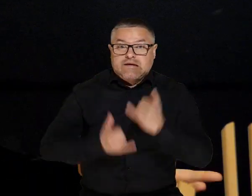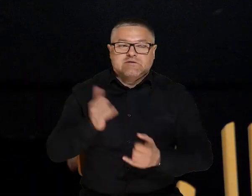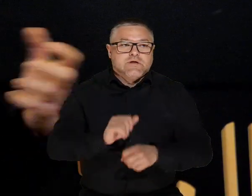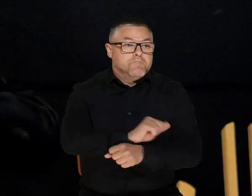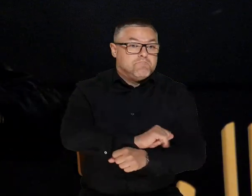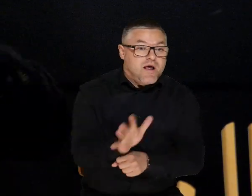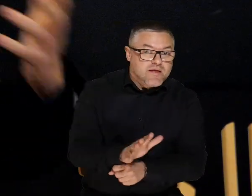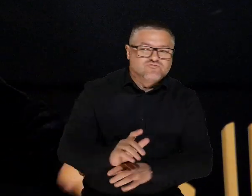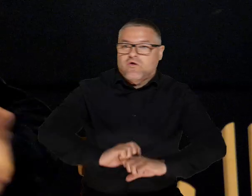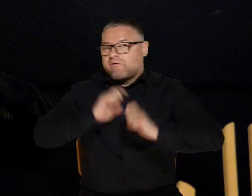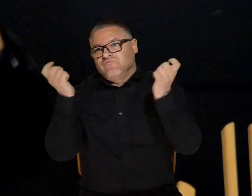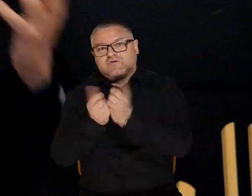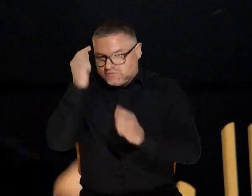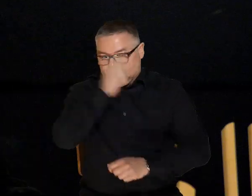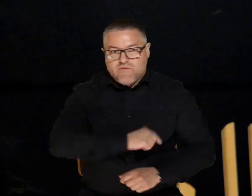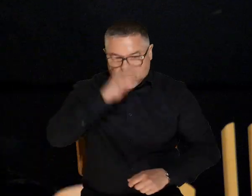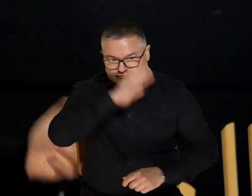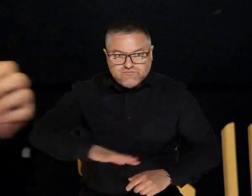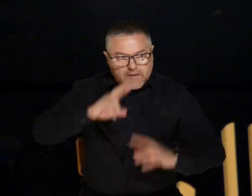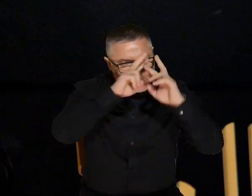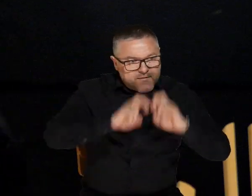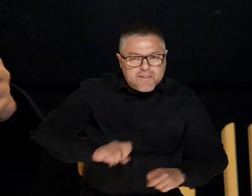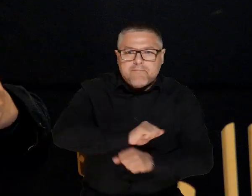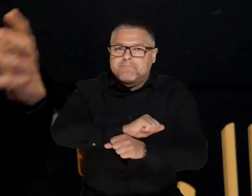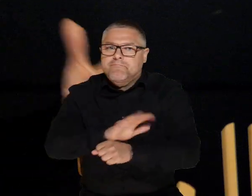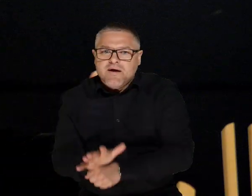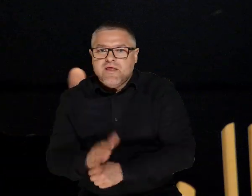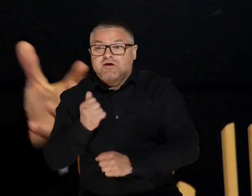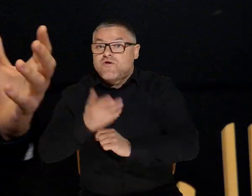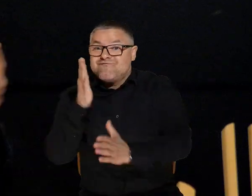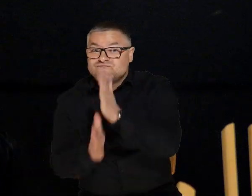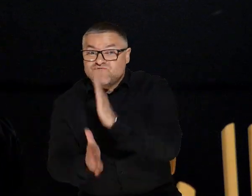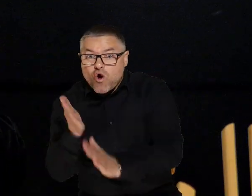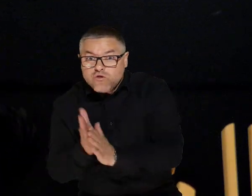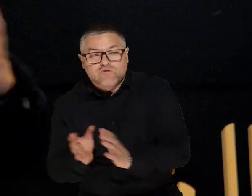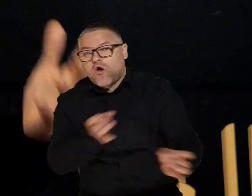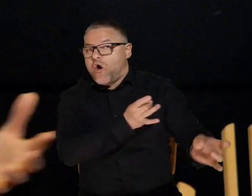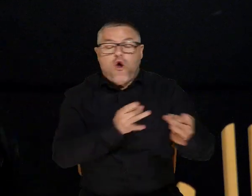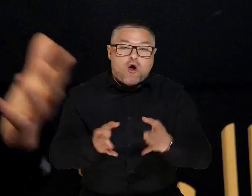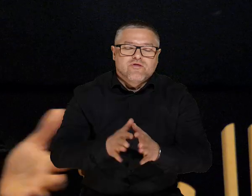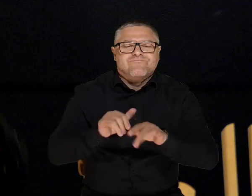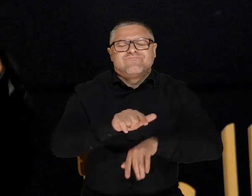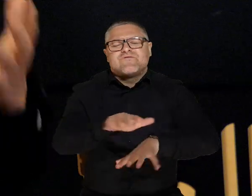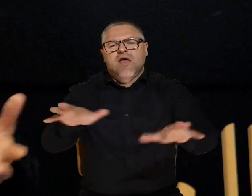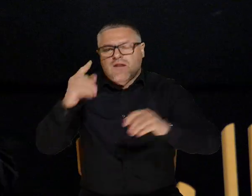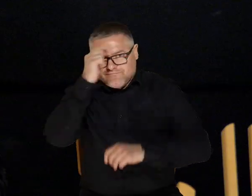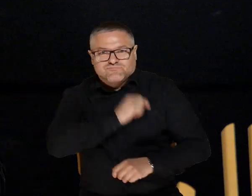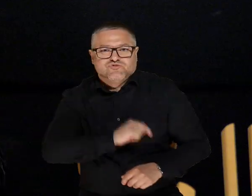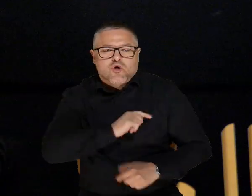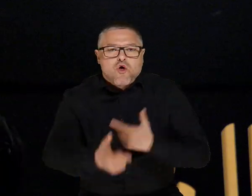pandemia, to nagle wszyscy psychologowie społeczni badają pandemię. Jak się dzieje wojna, to nagle bardzo wielu psychologów i psycholożek